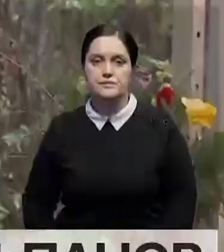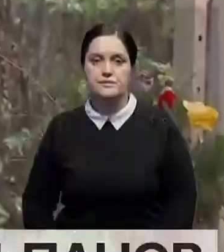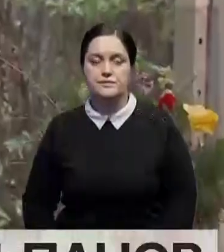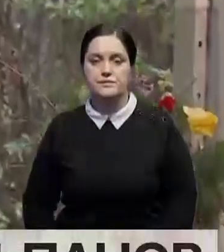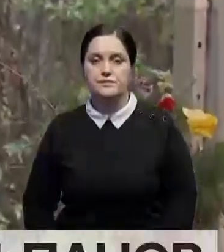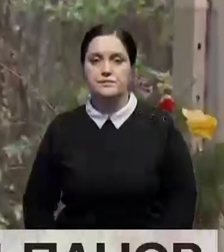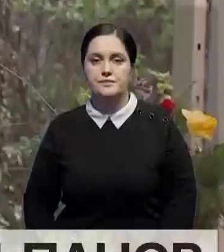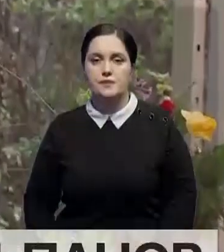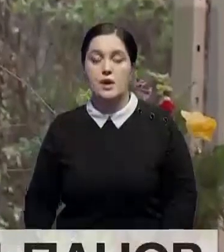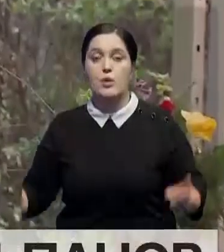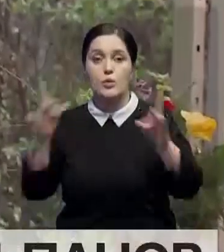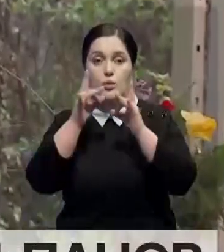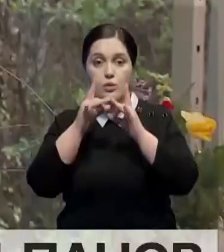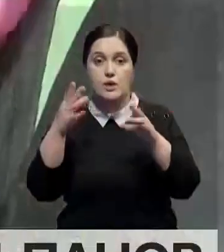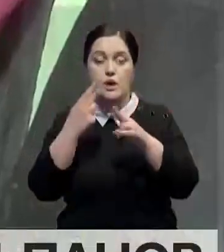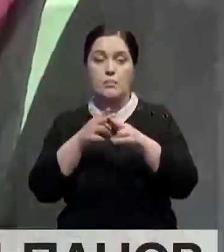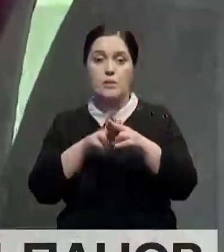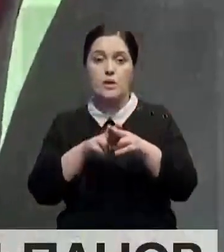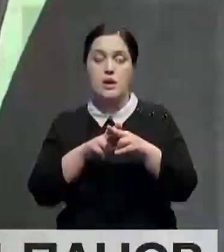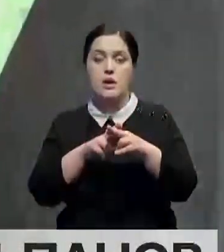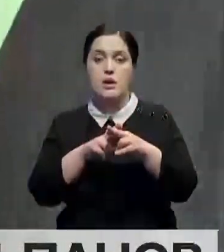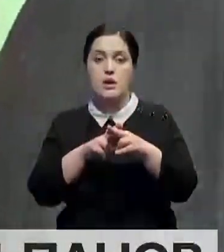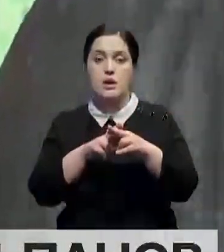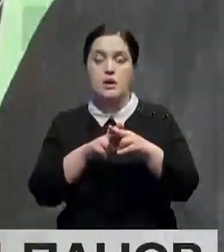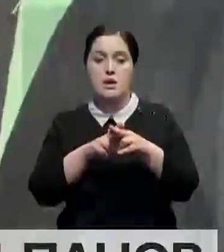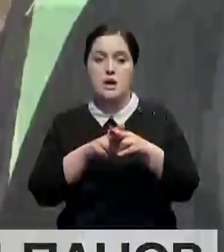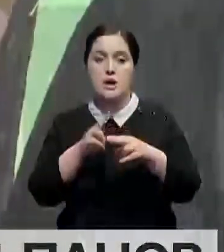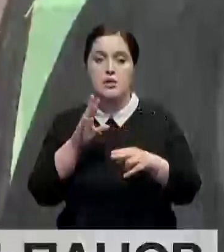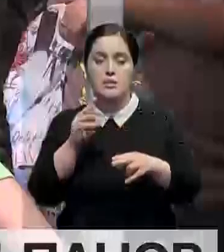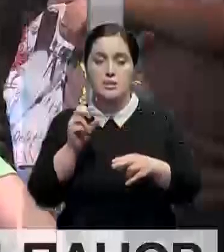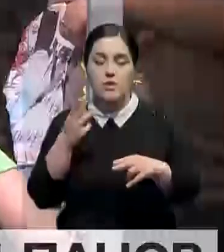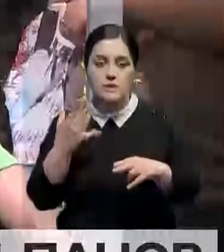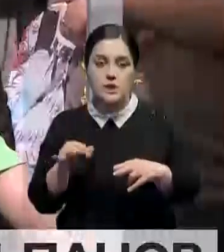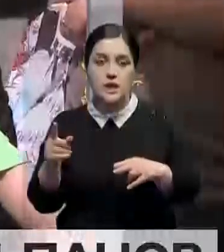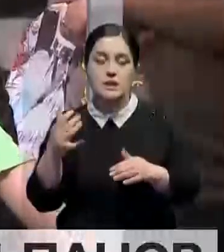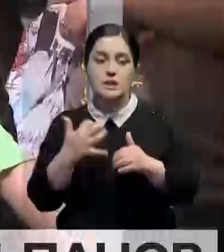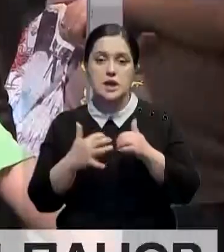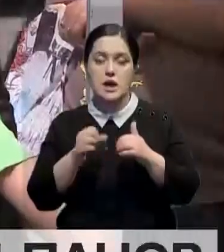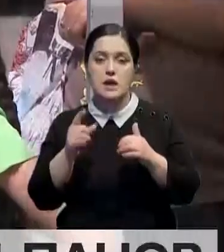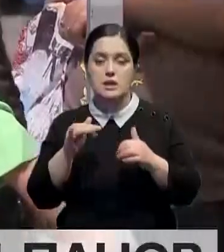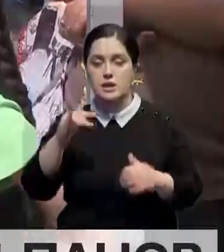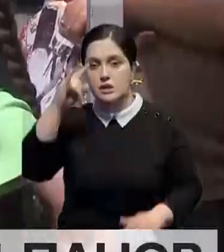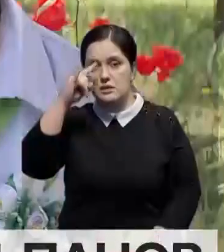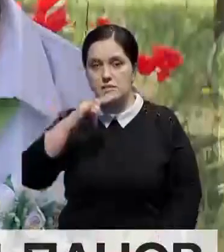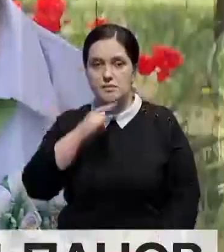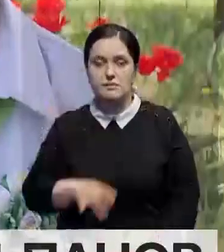родоначальниками многих культурных сортов тюльпан Грейка, Регеля, Колпаковского являются эндемиками Средней Азии и Казахстана.